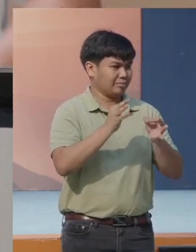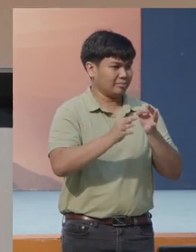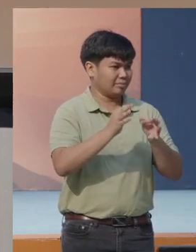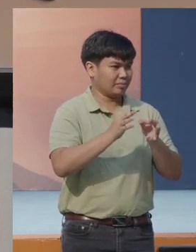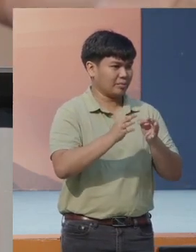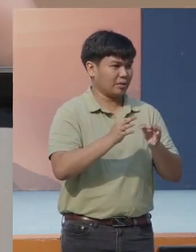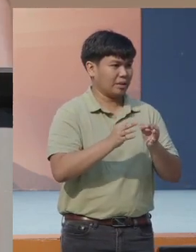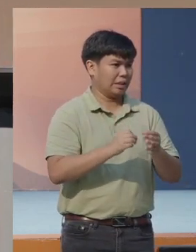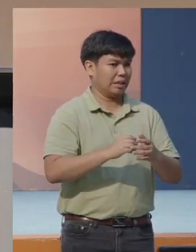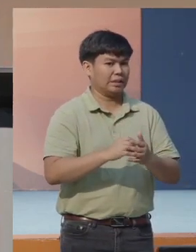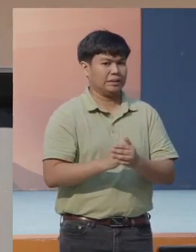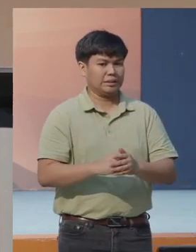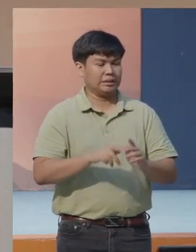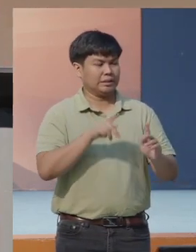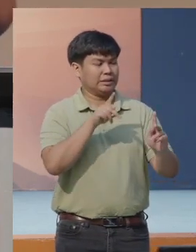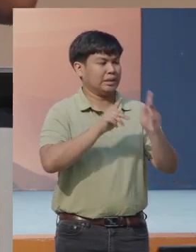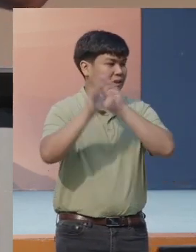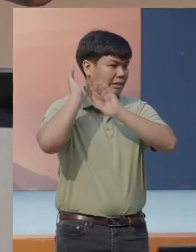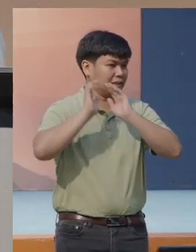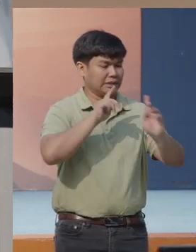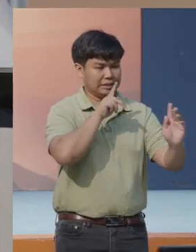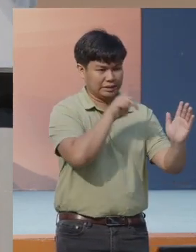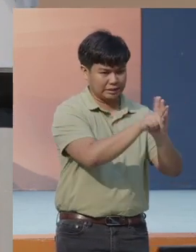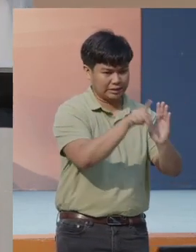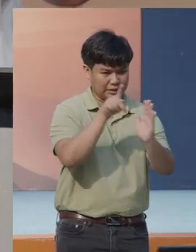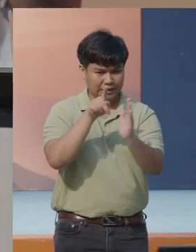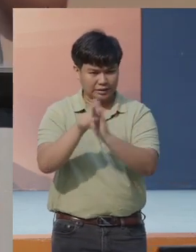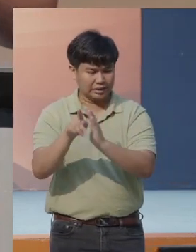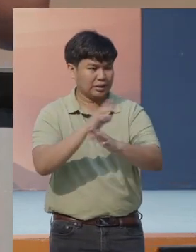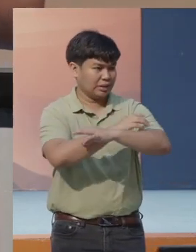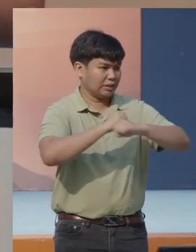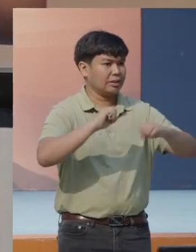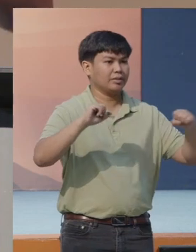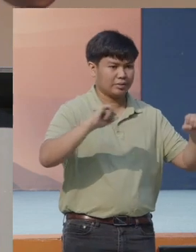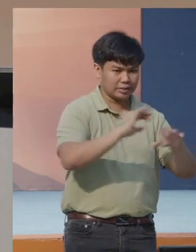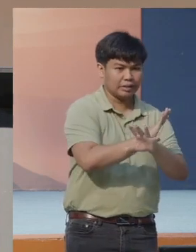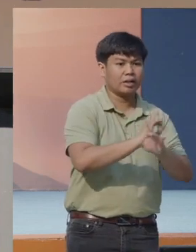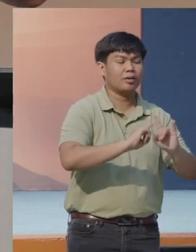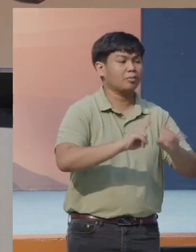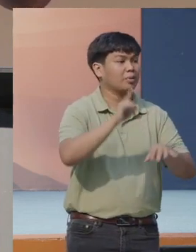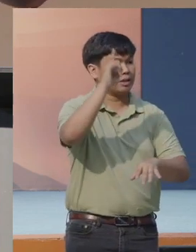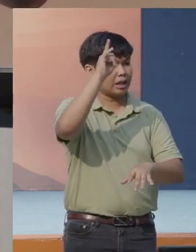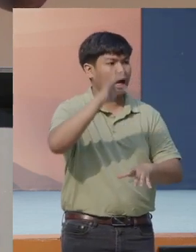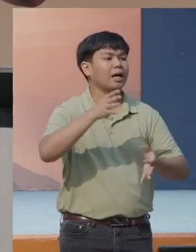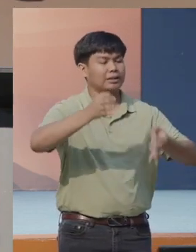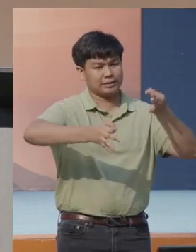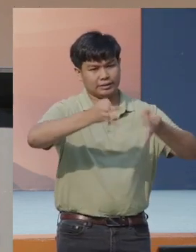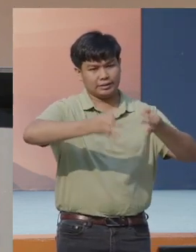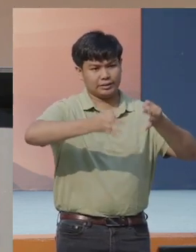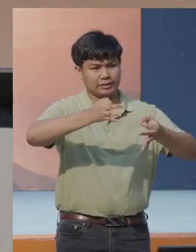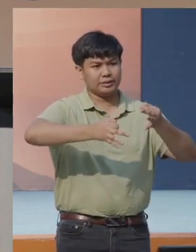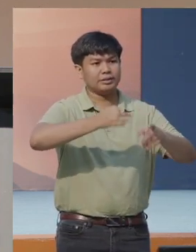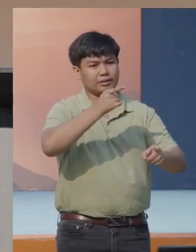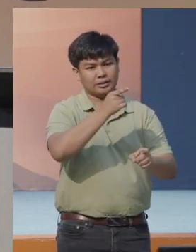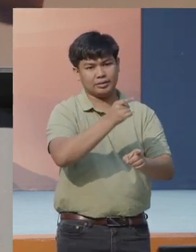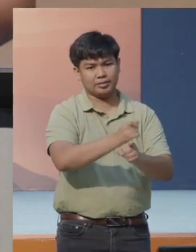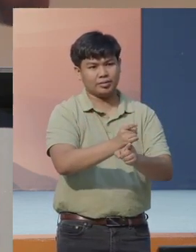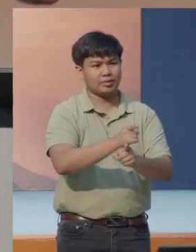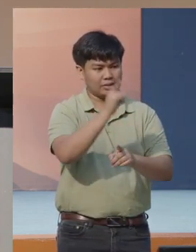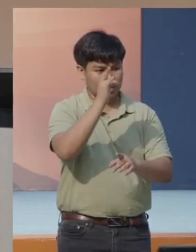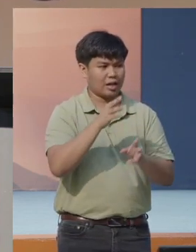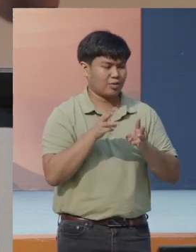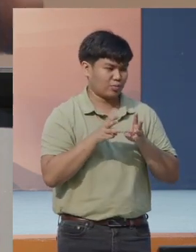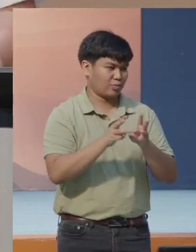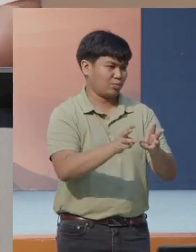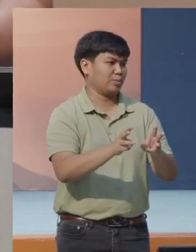sa dugo, pamilya laban sa pamilya, may picture pa rin na just at righteous at matuwid ang